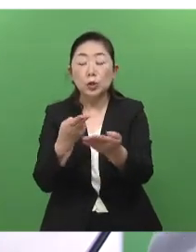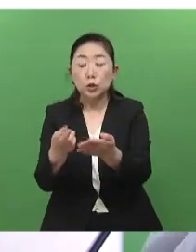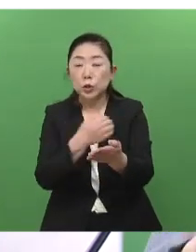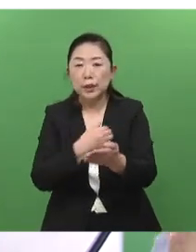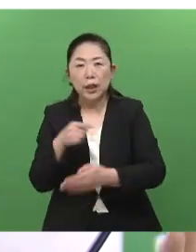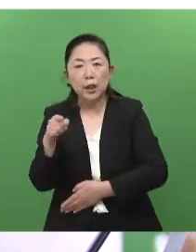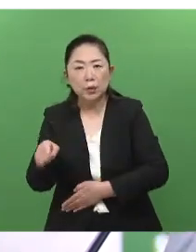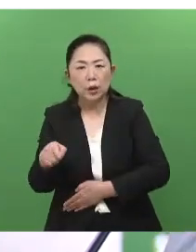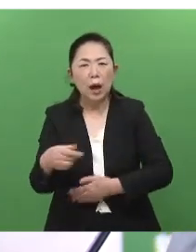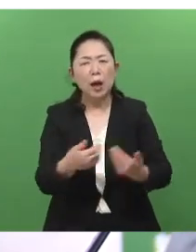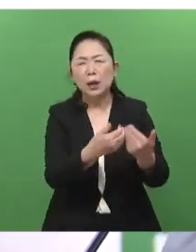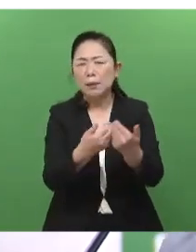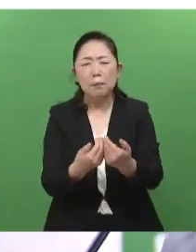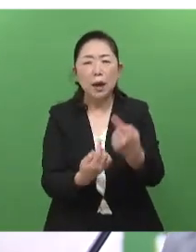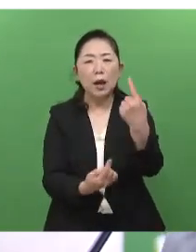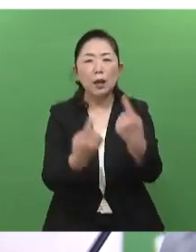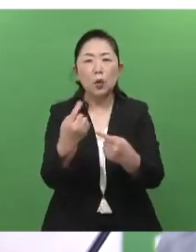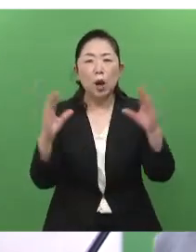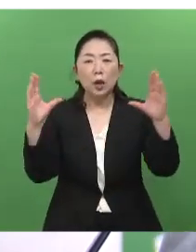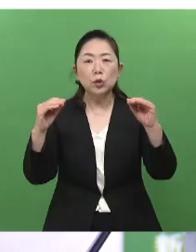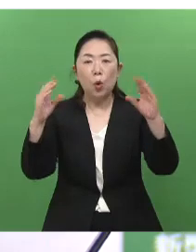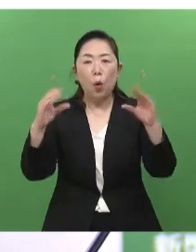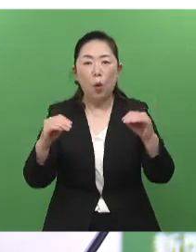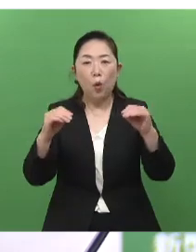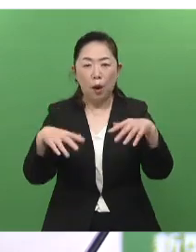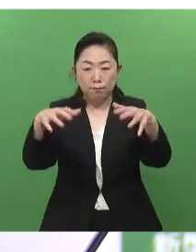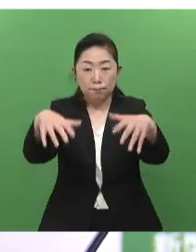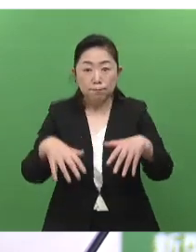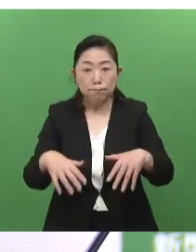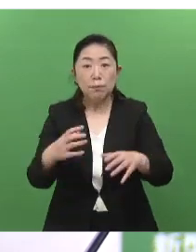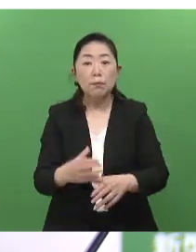ね、全体がつかめるということもプラスに、